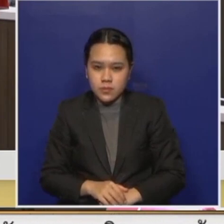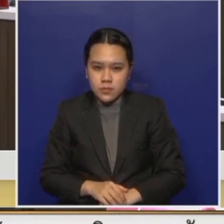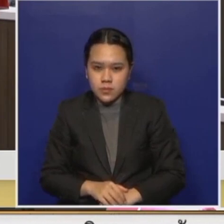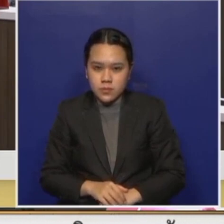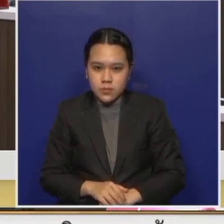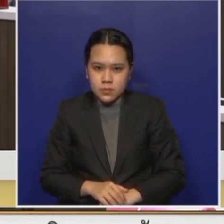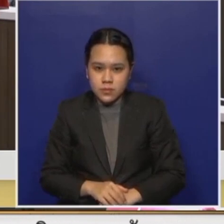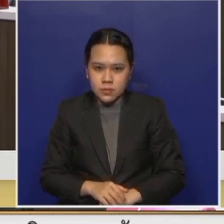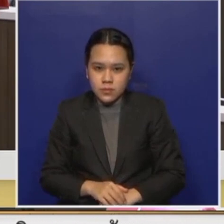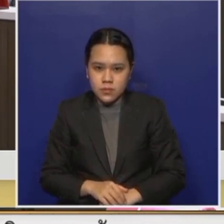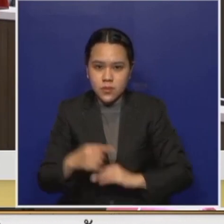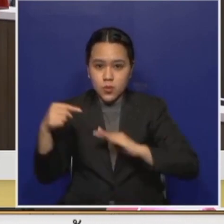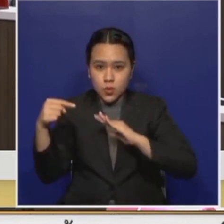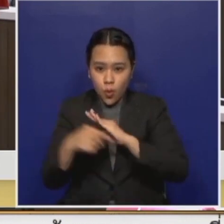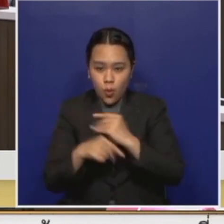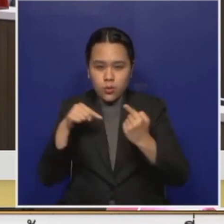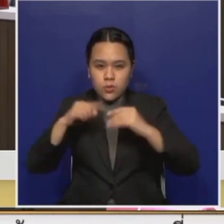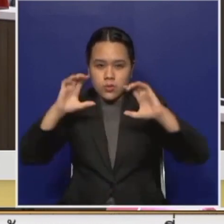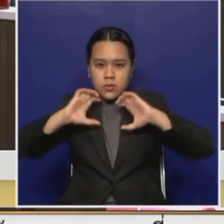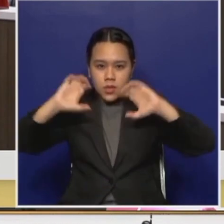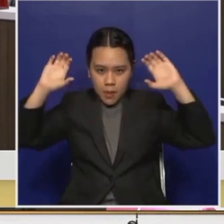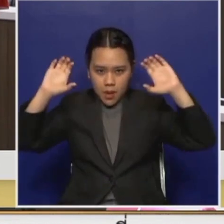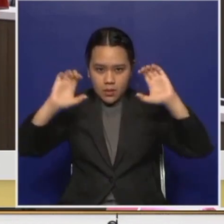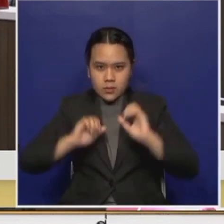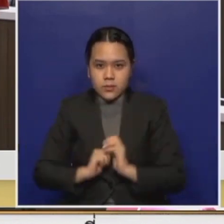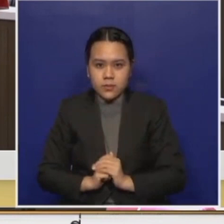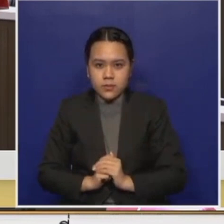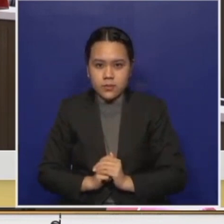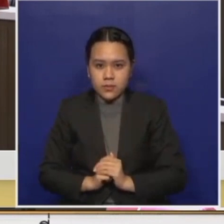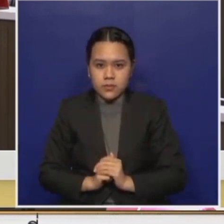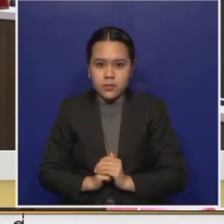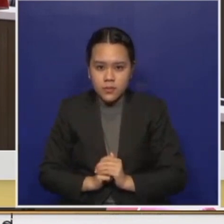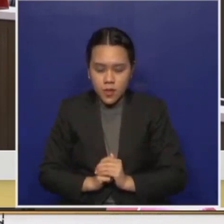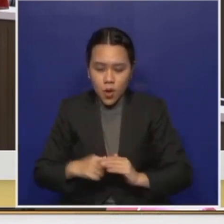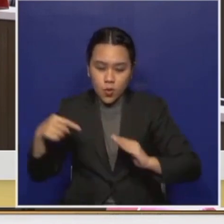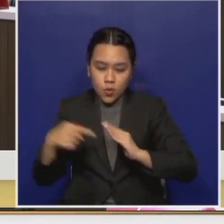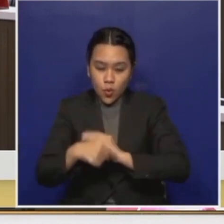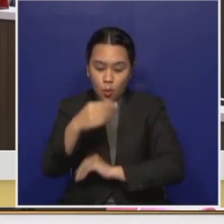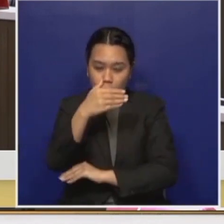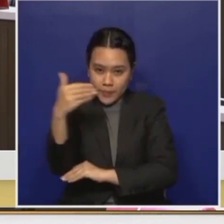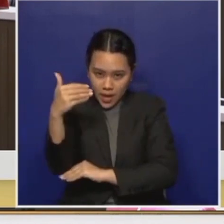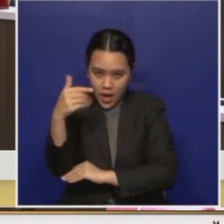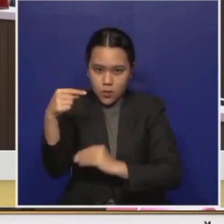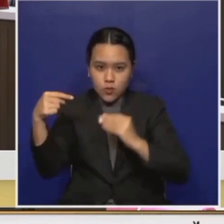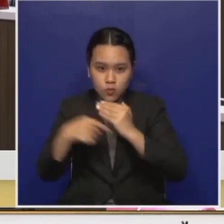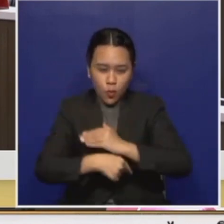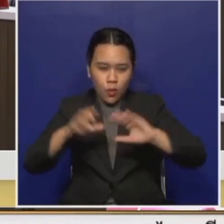เป็นโกรงระดับรัฐบาลครัโกรงระดับชาติโกรงระดับชาตระดับรฐบาล